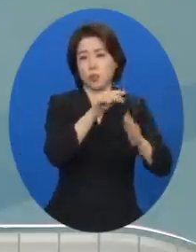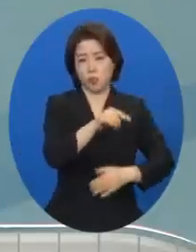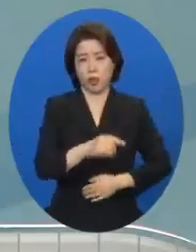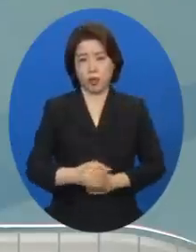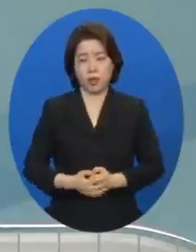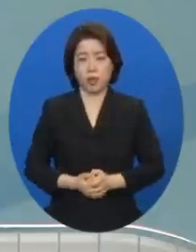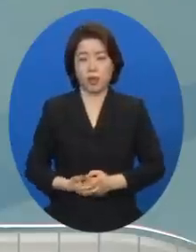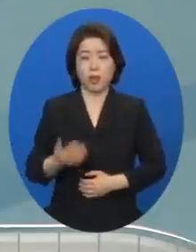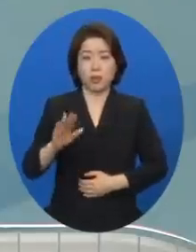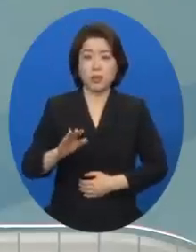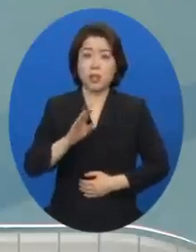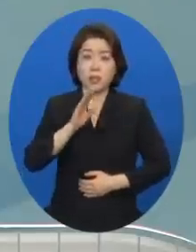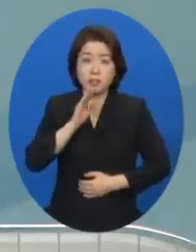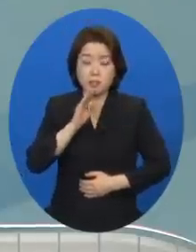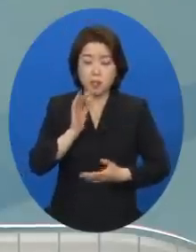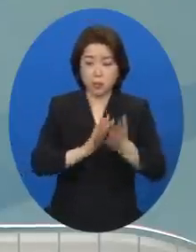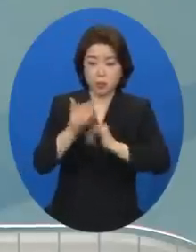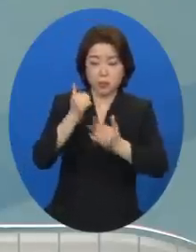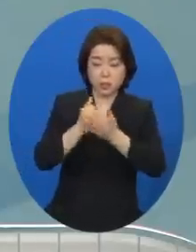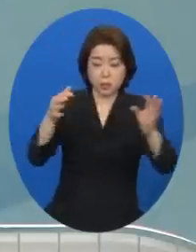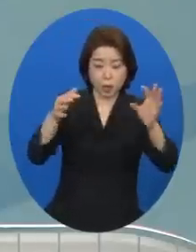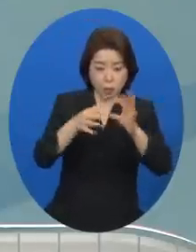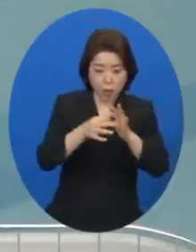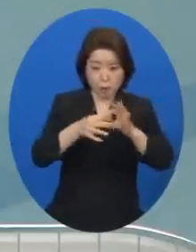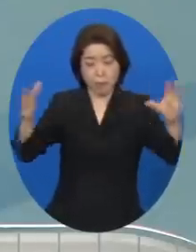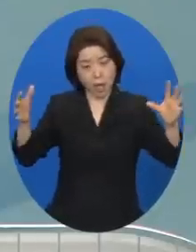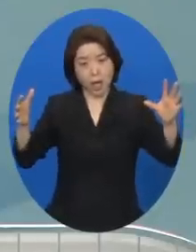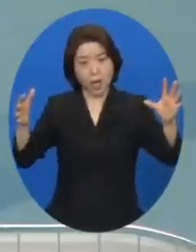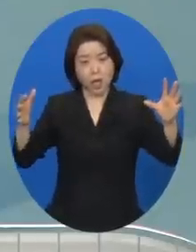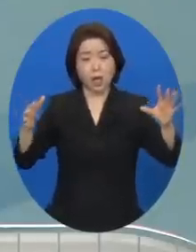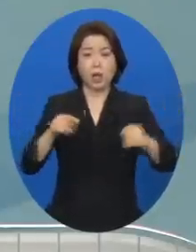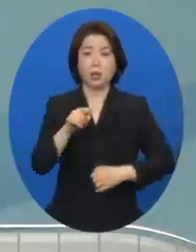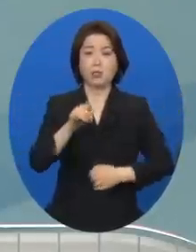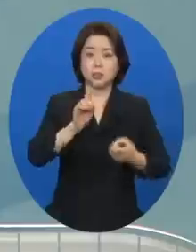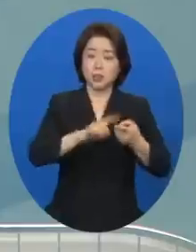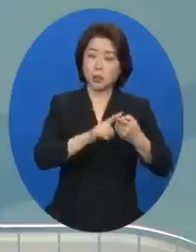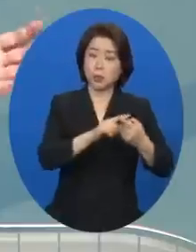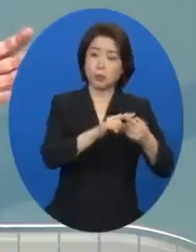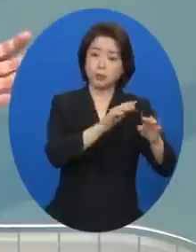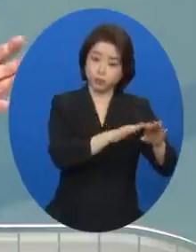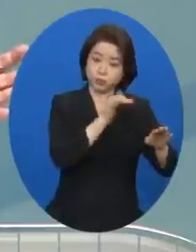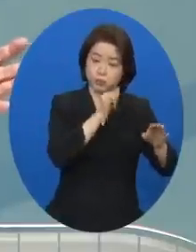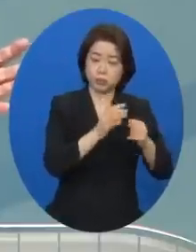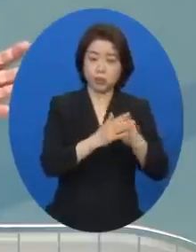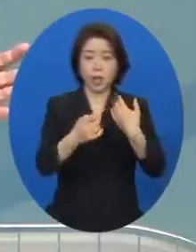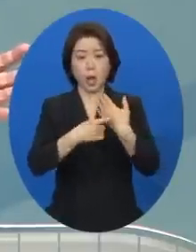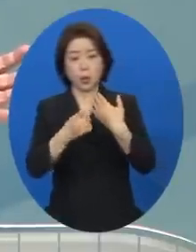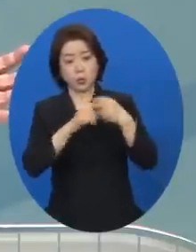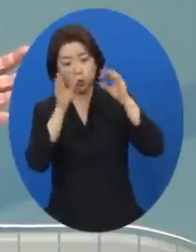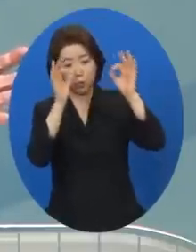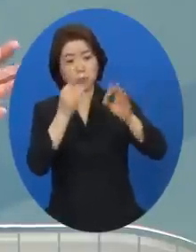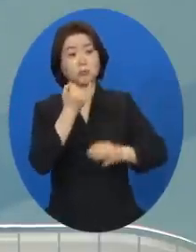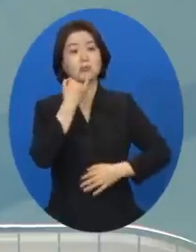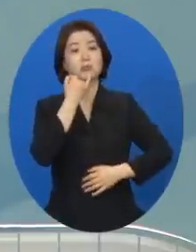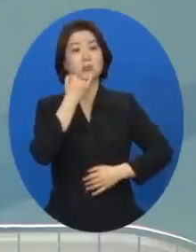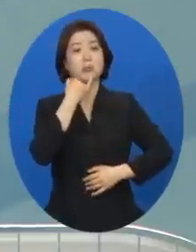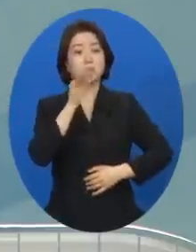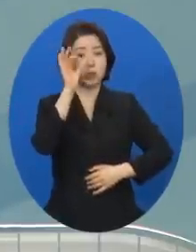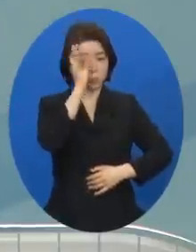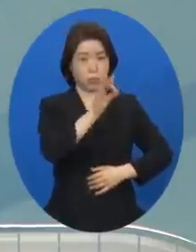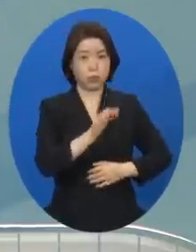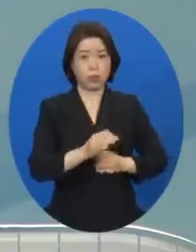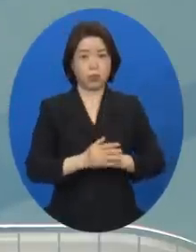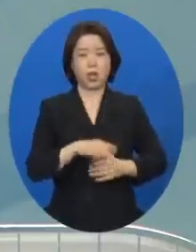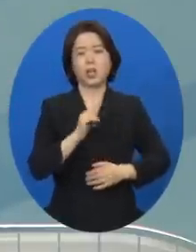실제로는 예수님과 광경 끊어진 상태 있는데 겉으로는 부유할 수 있다는 거에요 이것이